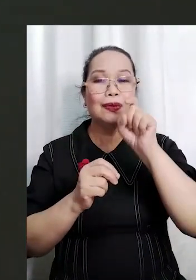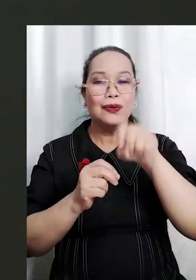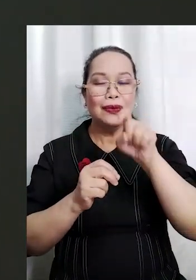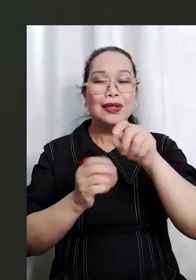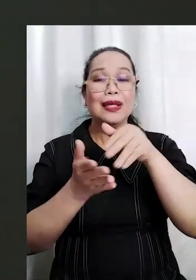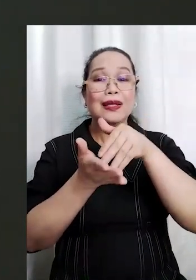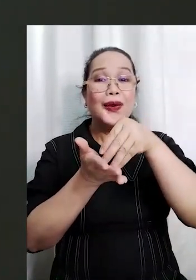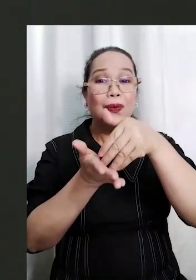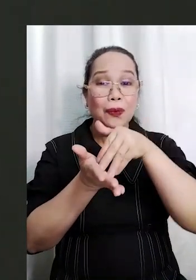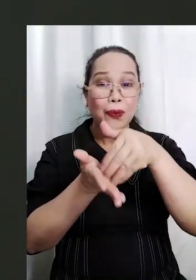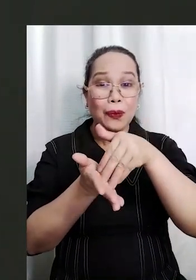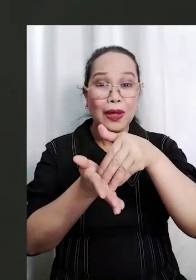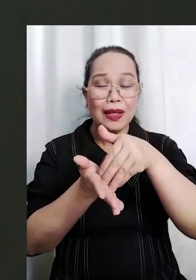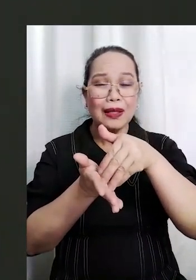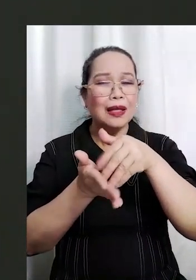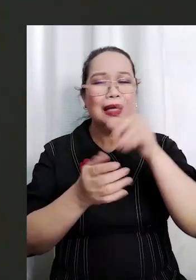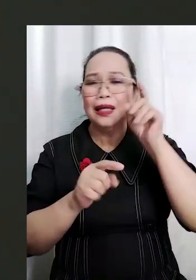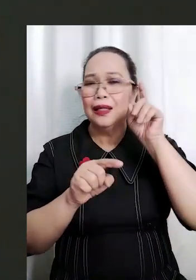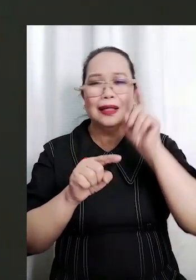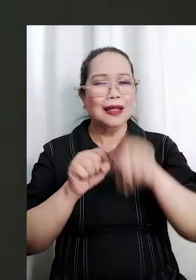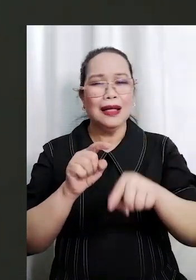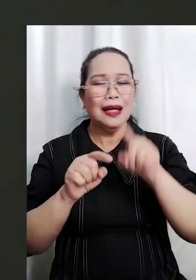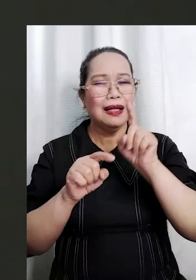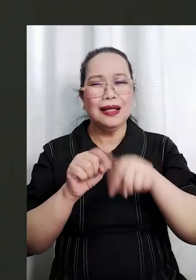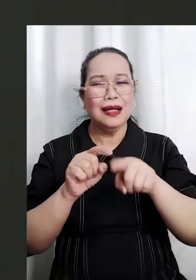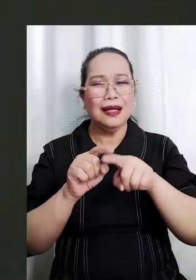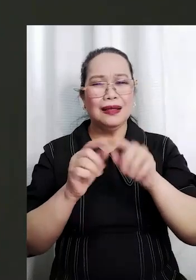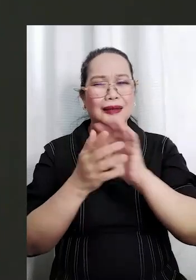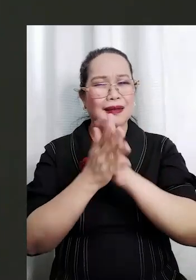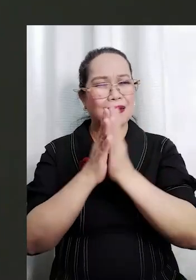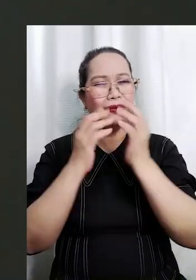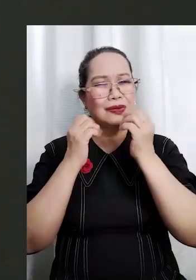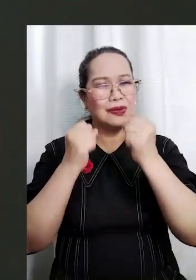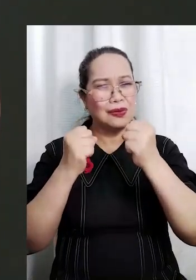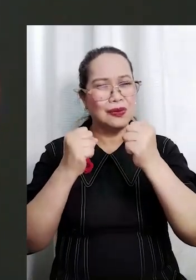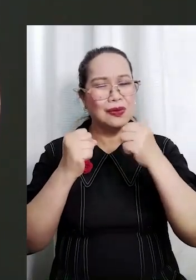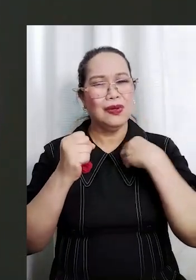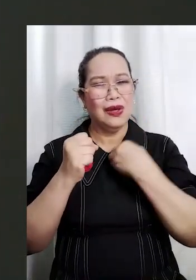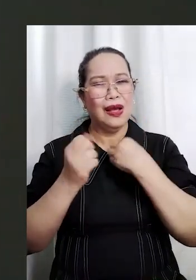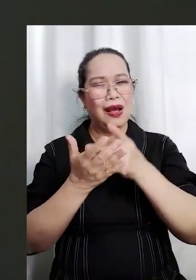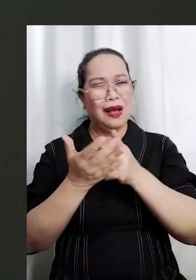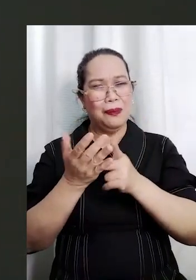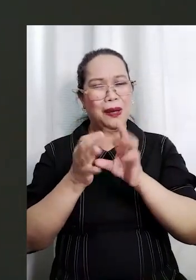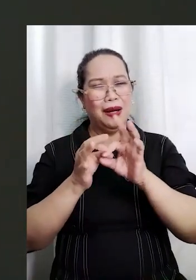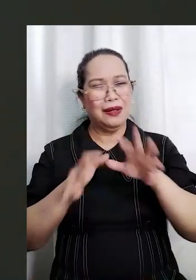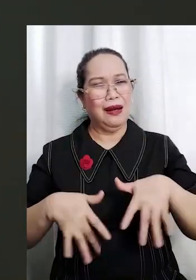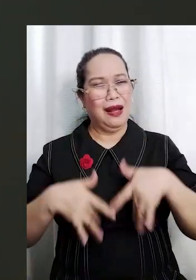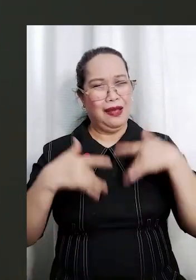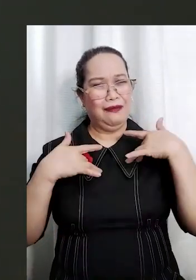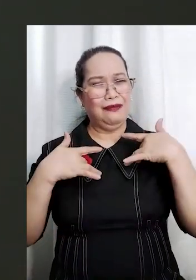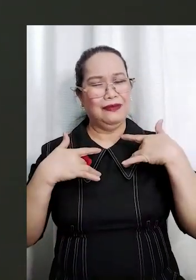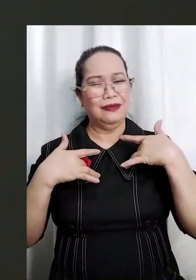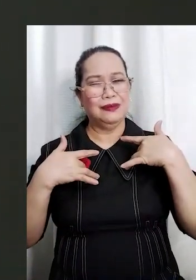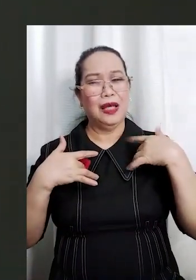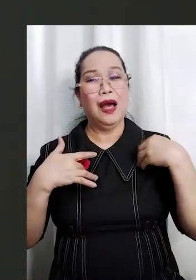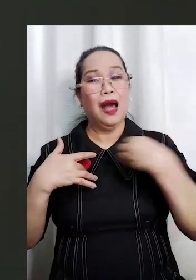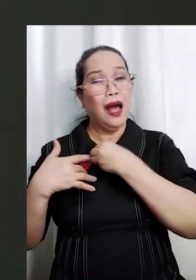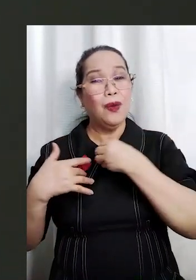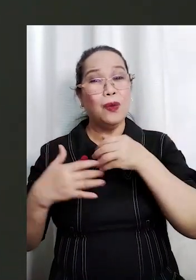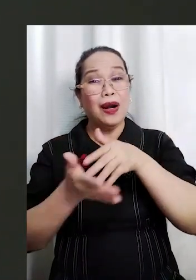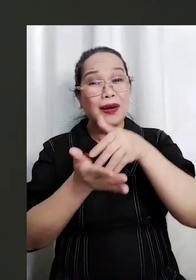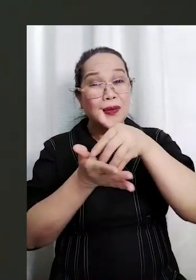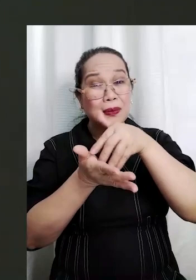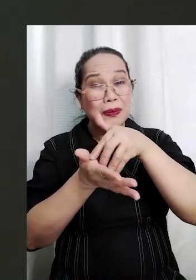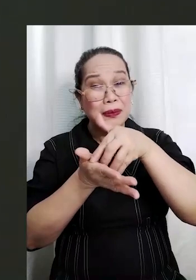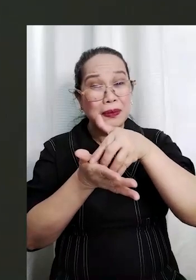Kaya nga kahinaan yan eh. Yun yung hindi masyadong lumalakas doon sa part ng buhay mo.